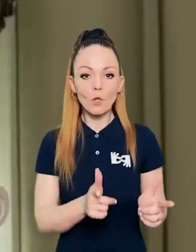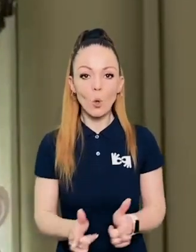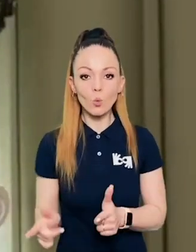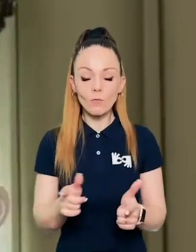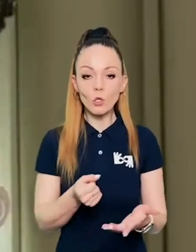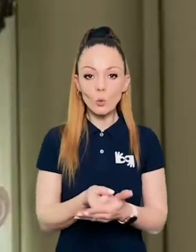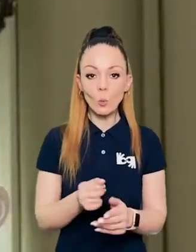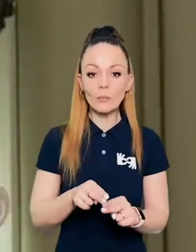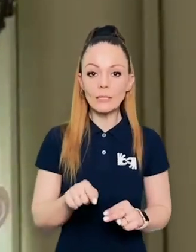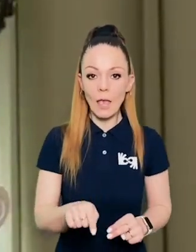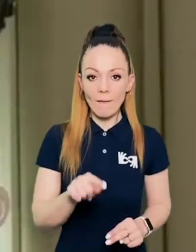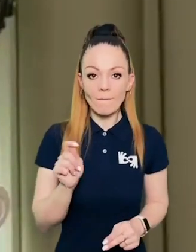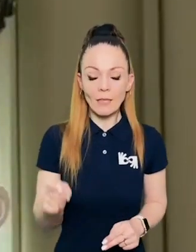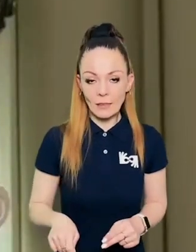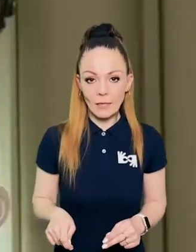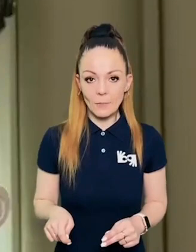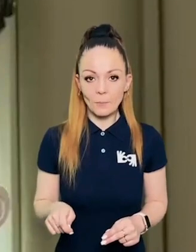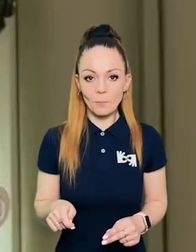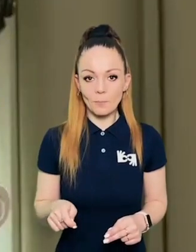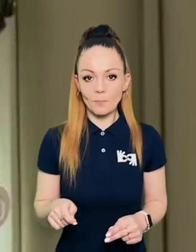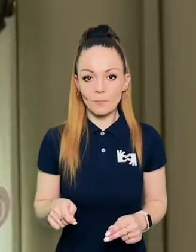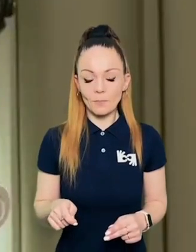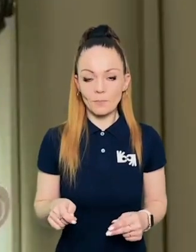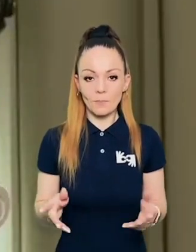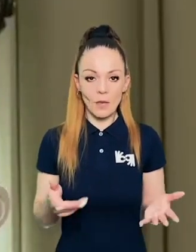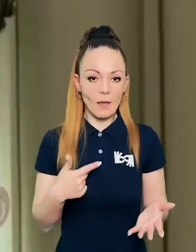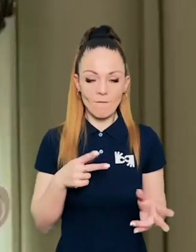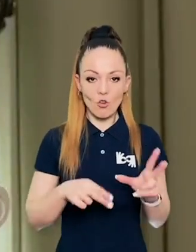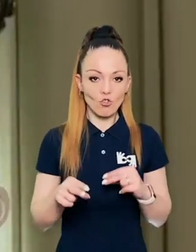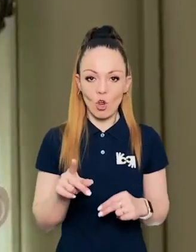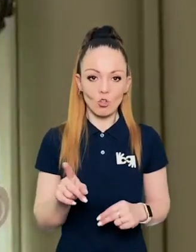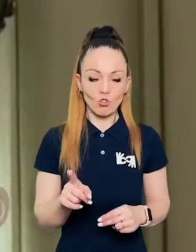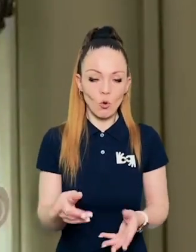Тому, чи можна було підготуватись до цієї війни?